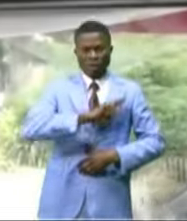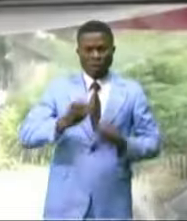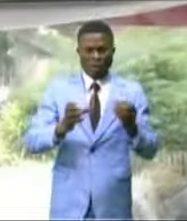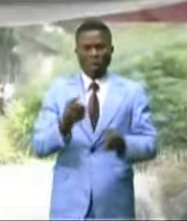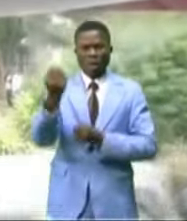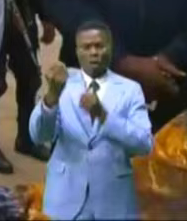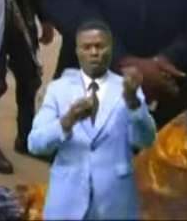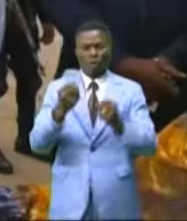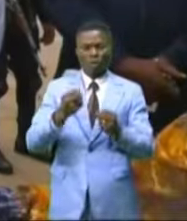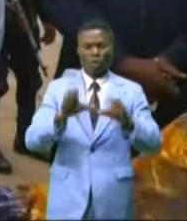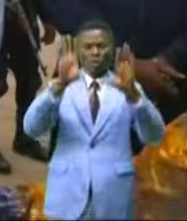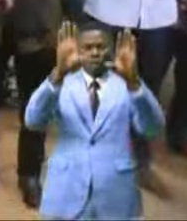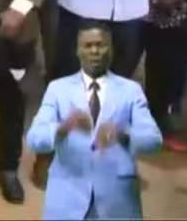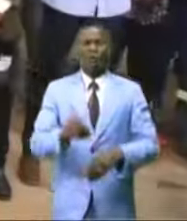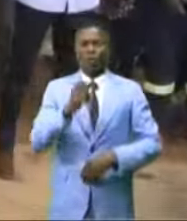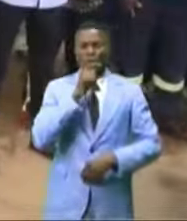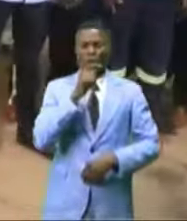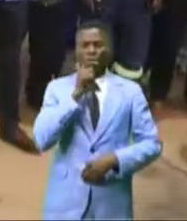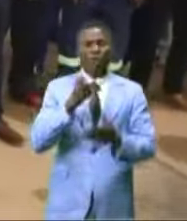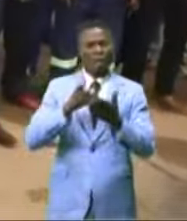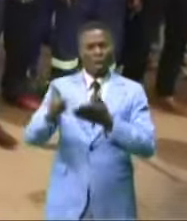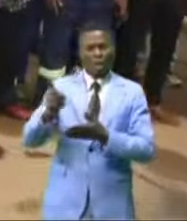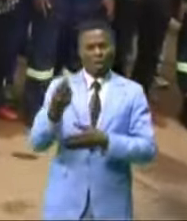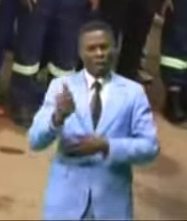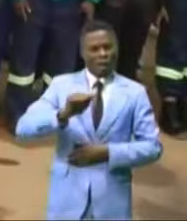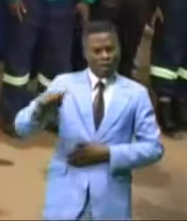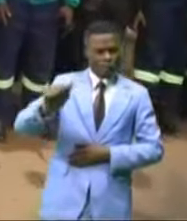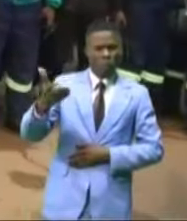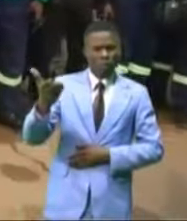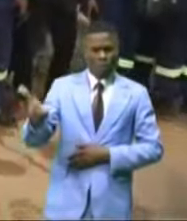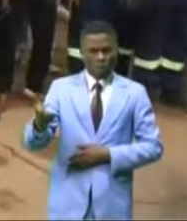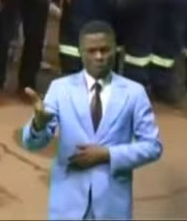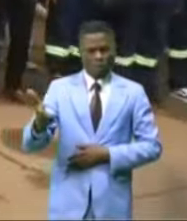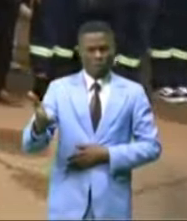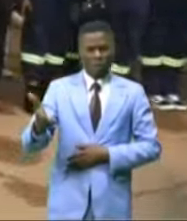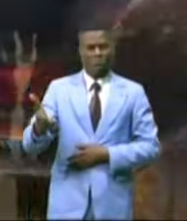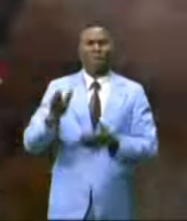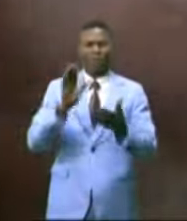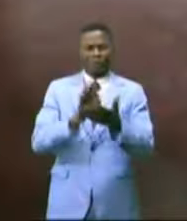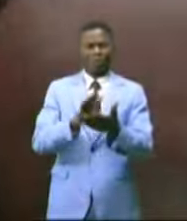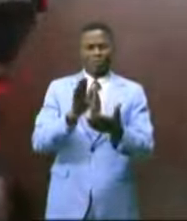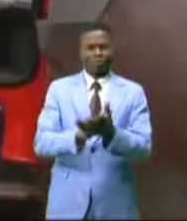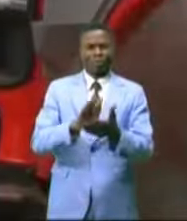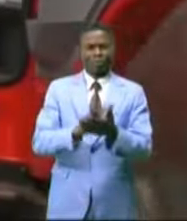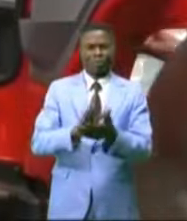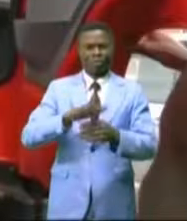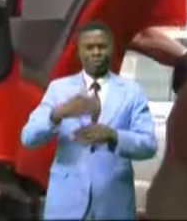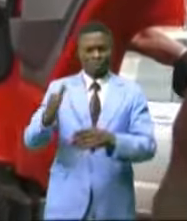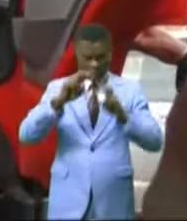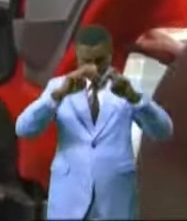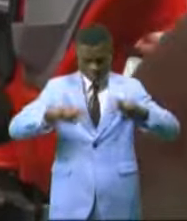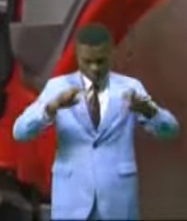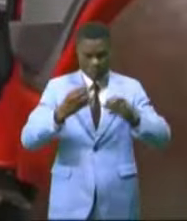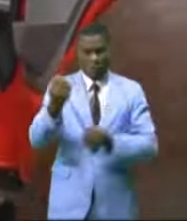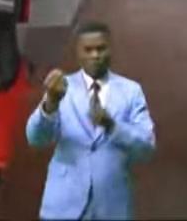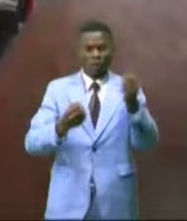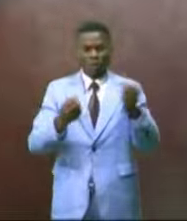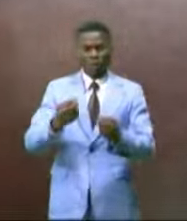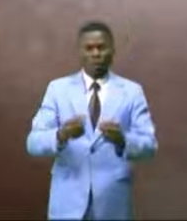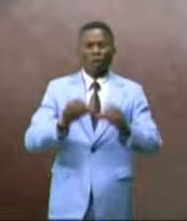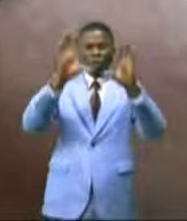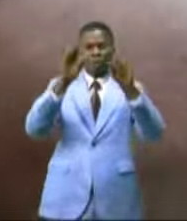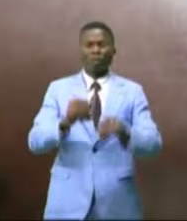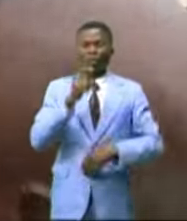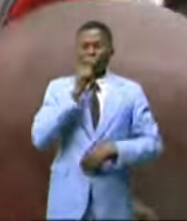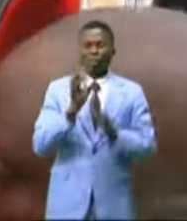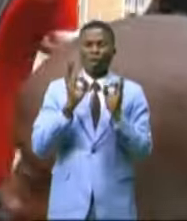camion anti-incendie acheté au propres frais de la mairie après vérification de ces camions anti-incendie Pimpin